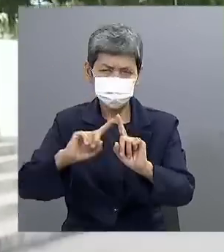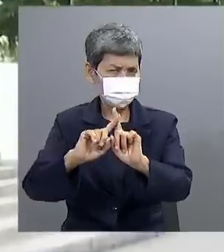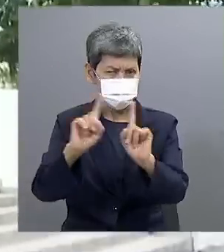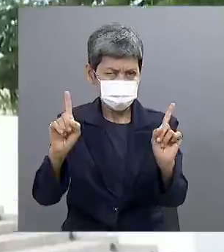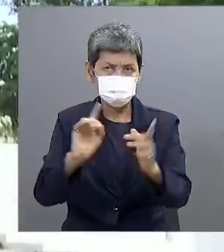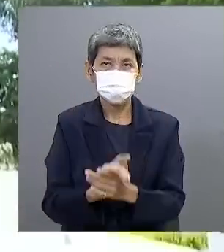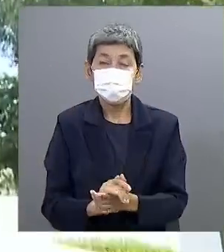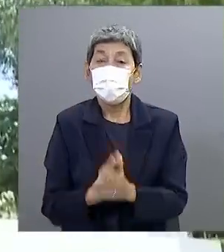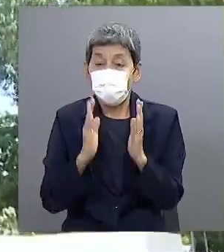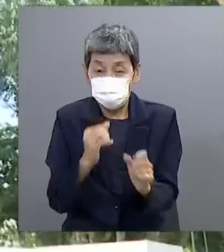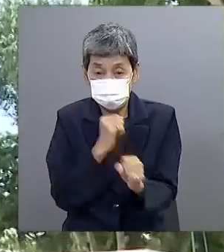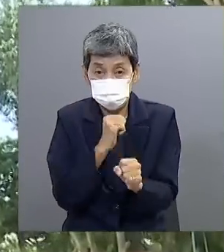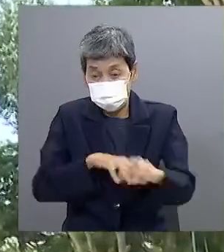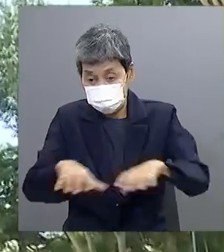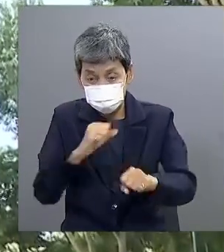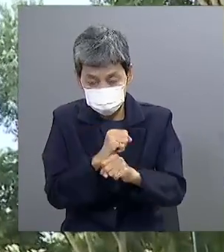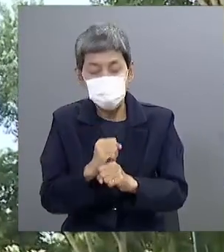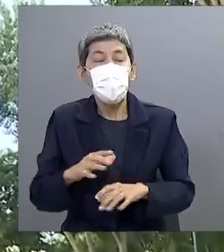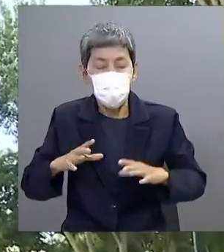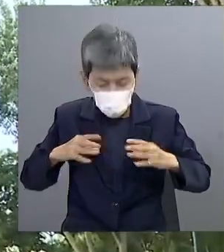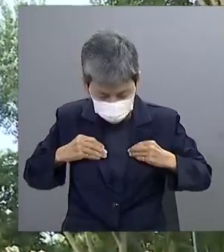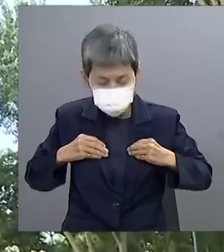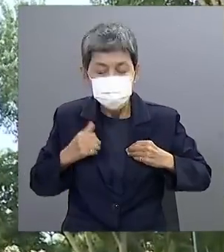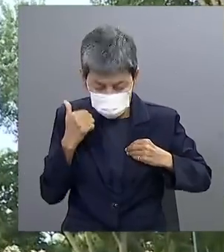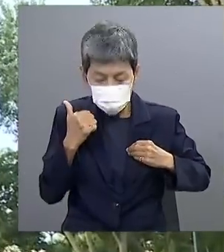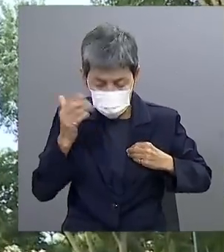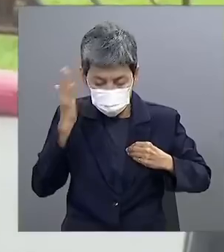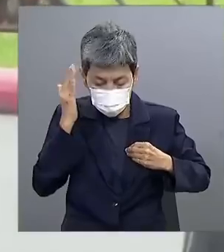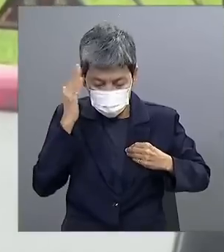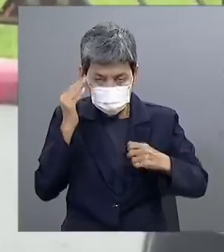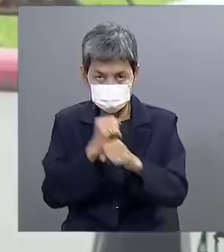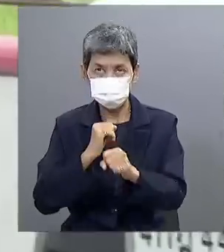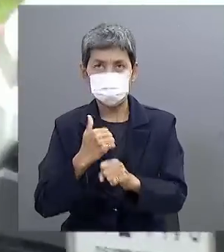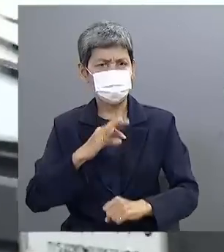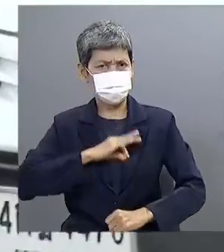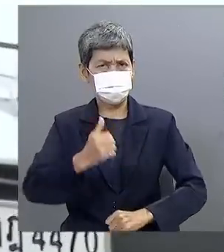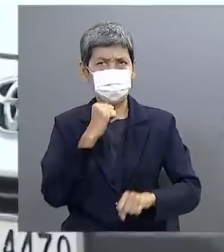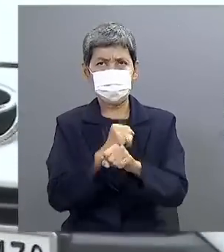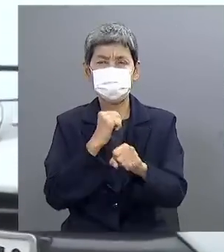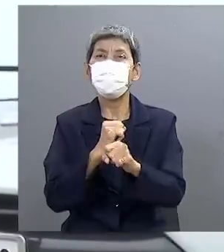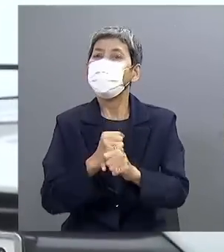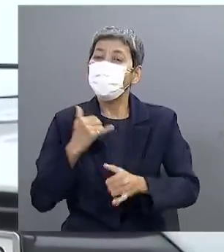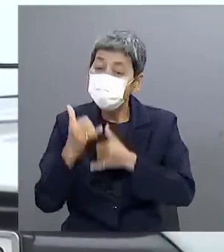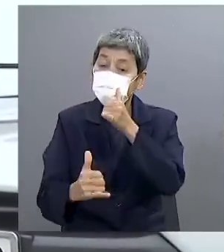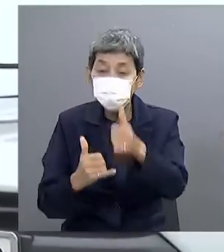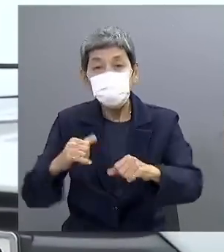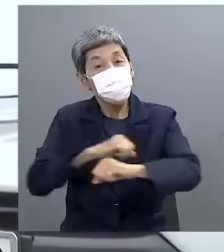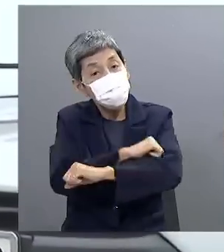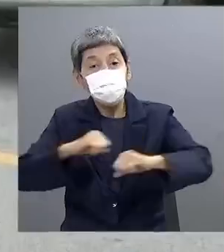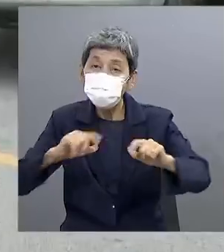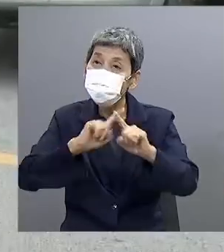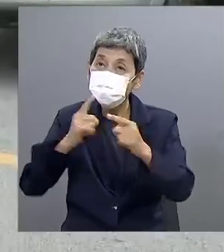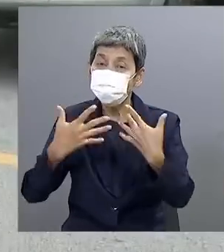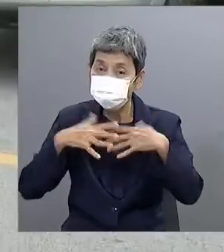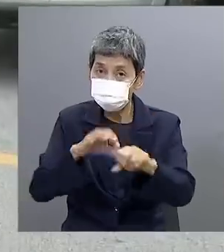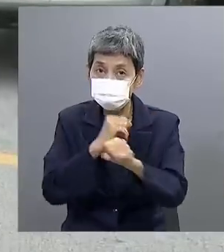าที่ระดับปฏิบัตินั้นก็รับทราบนโยบายใหม่นี้กันทุกคนแล้วก็มองว่าดีนะคะที่เป็นการเปิดพื้นที่ให้ทุกคนเข้ามามีส่วนร่วมโดยเฉพาะการเข้าม